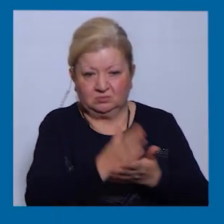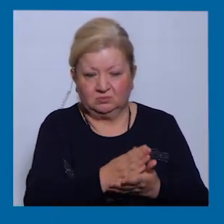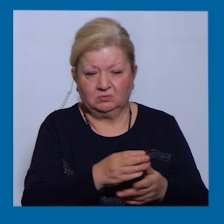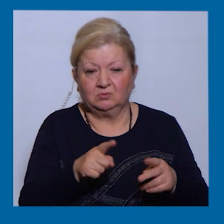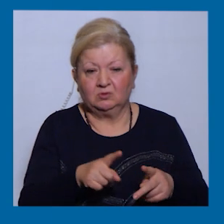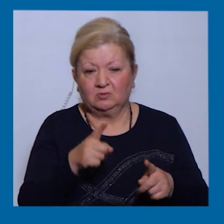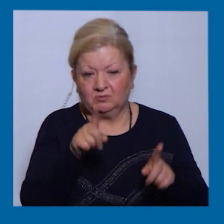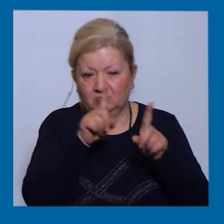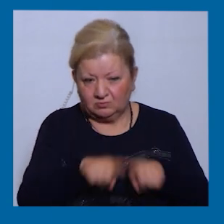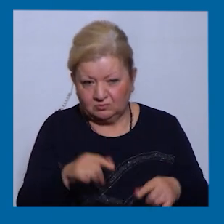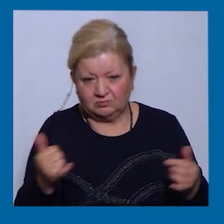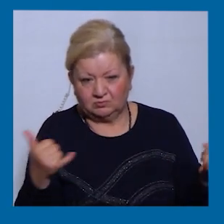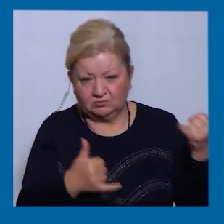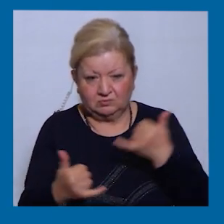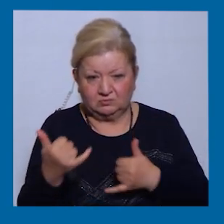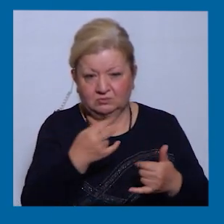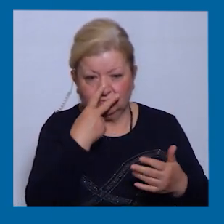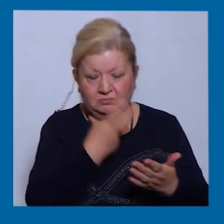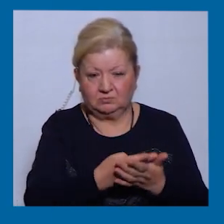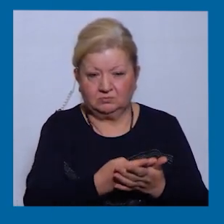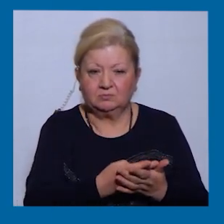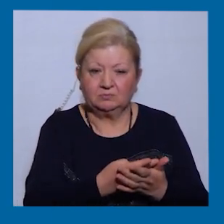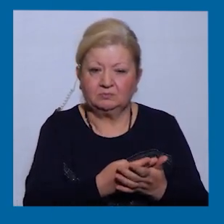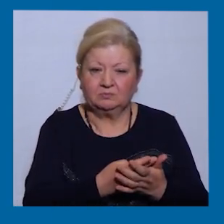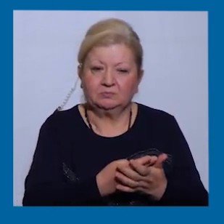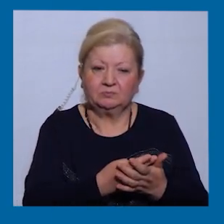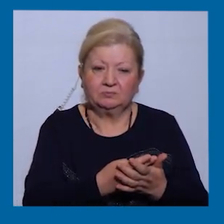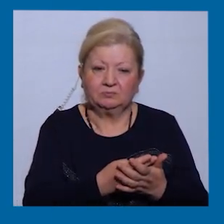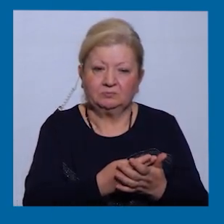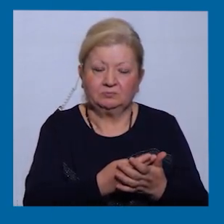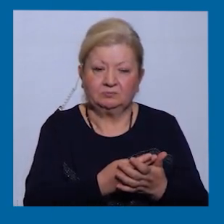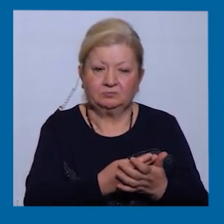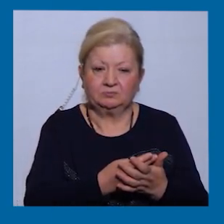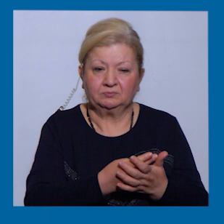ოპერაცია. კვლავ გადავასხოთ. და ვნახოთ.